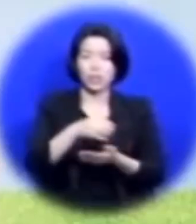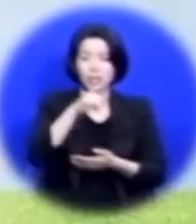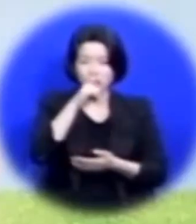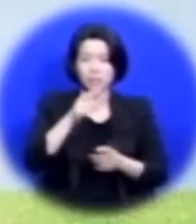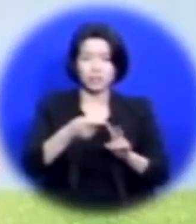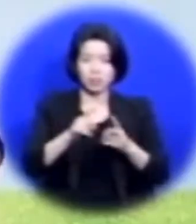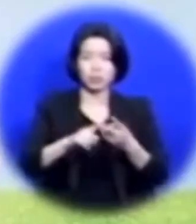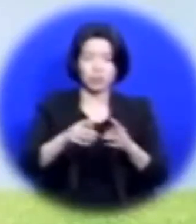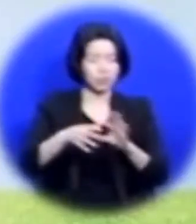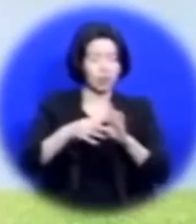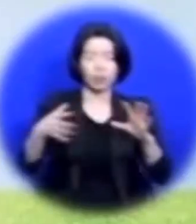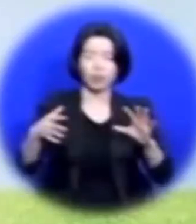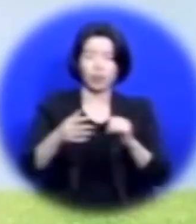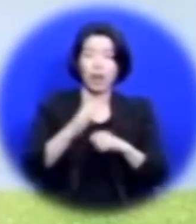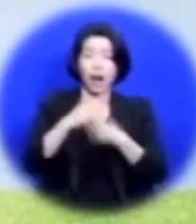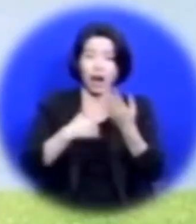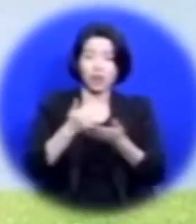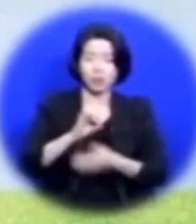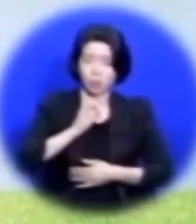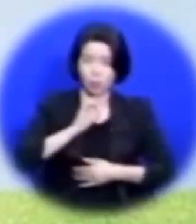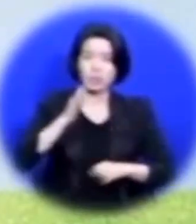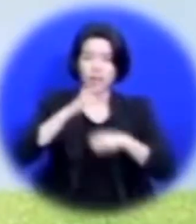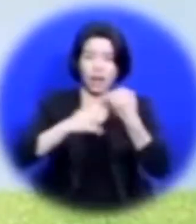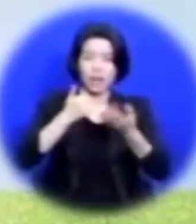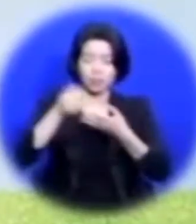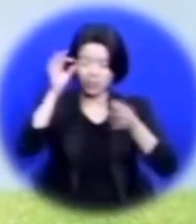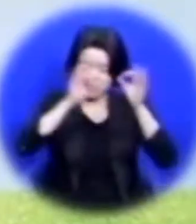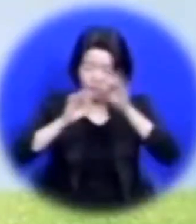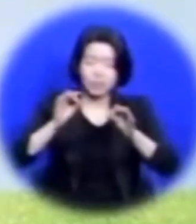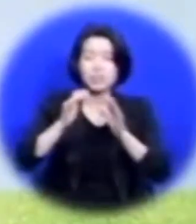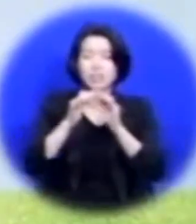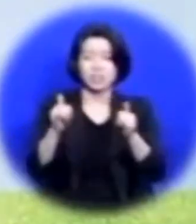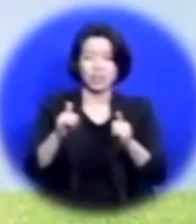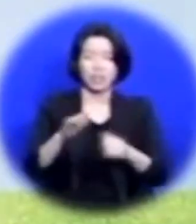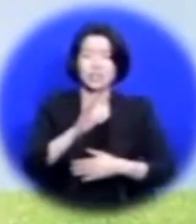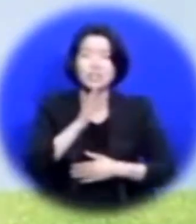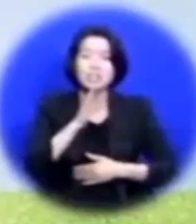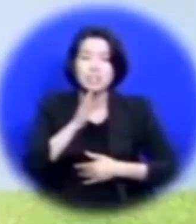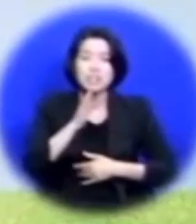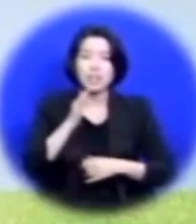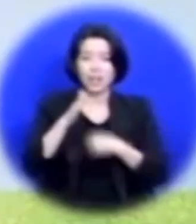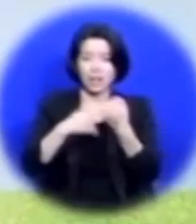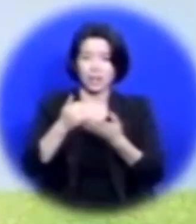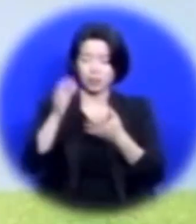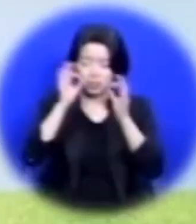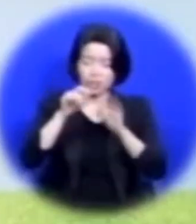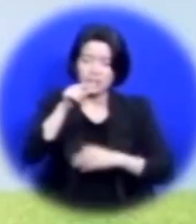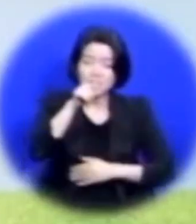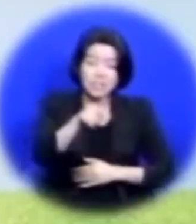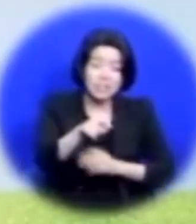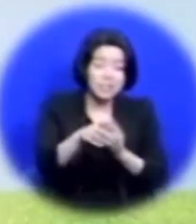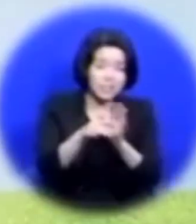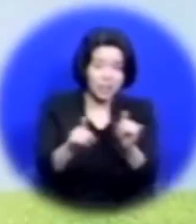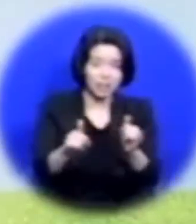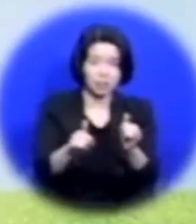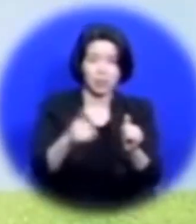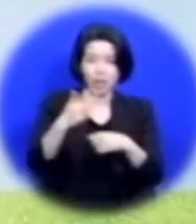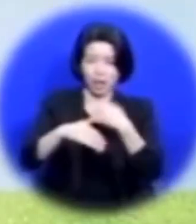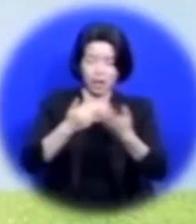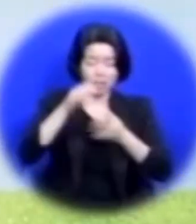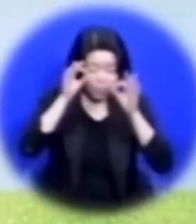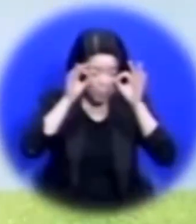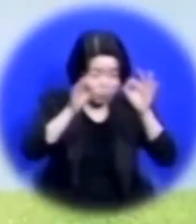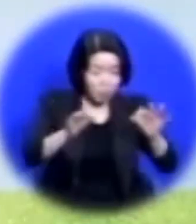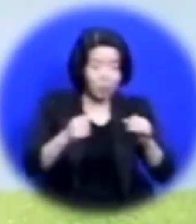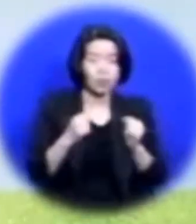없습니다 하나님은 오직 하나님을 찾는 사람 진짜 하나님을 찾는 그 사람을 하나님께서 보겠습니다